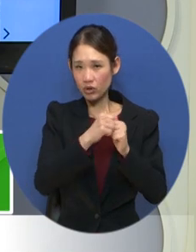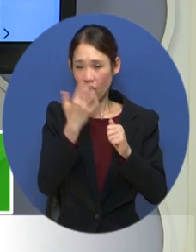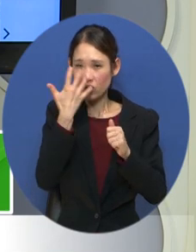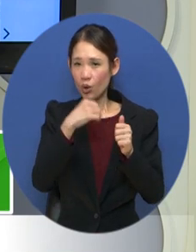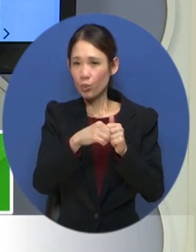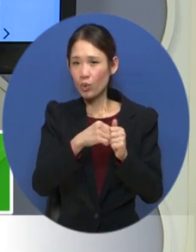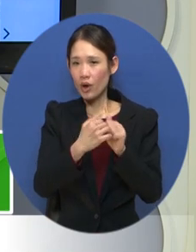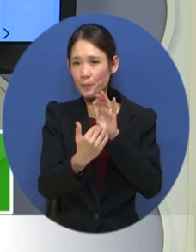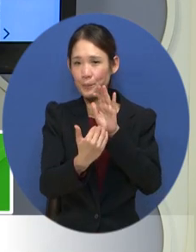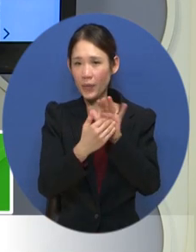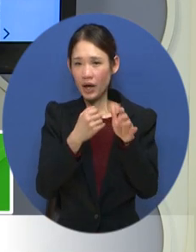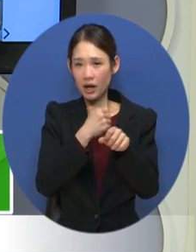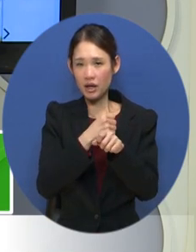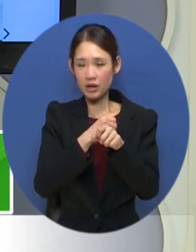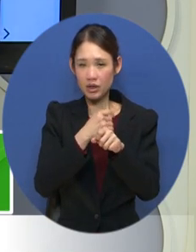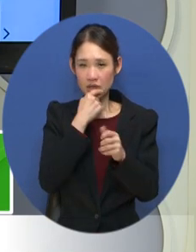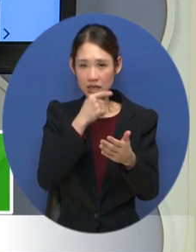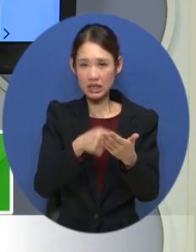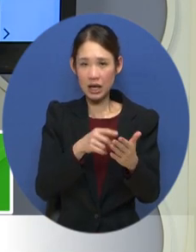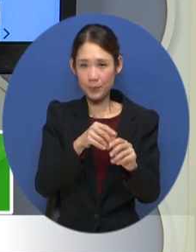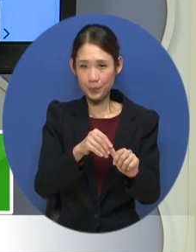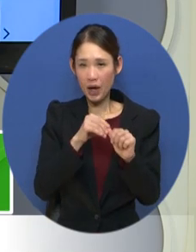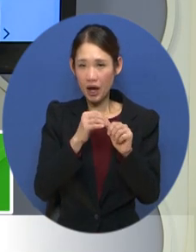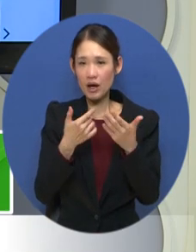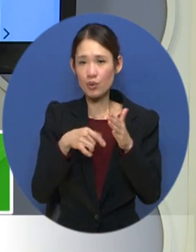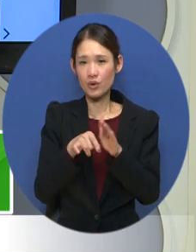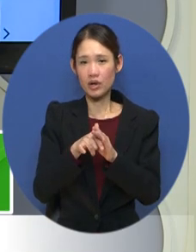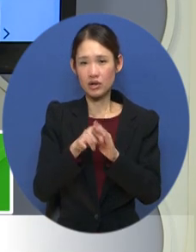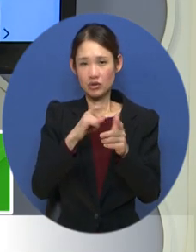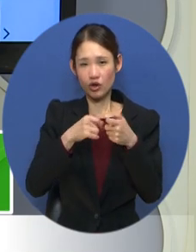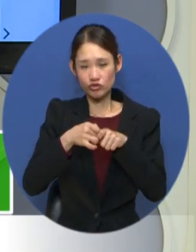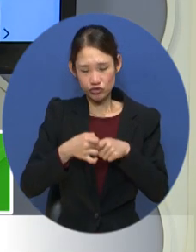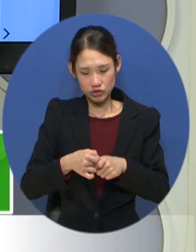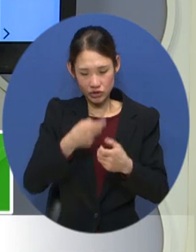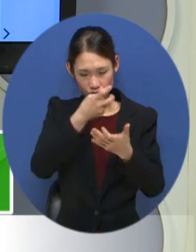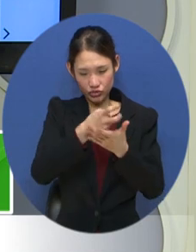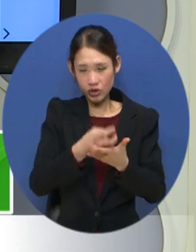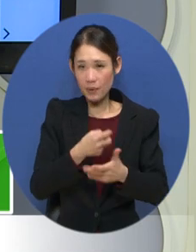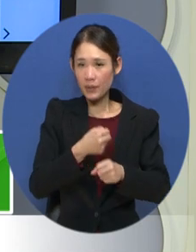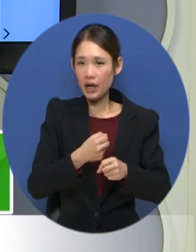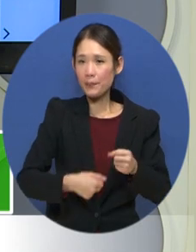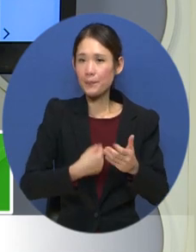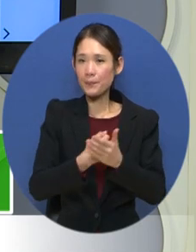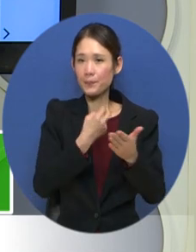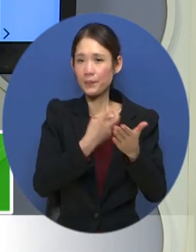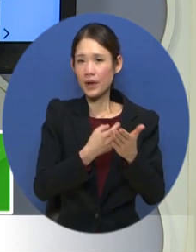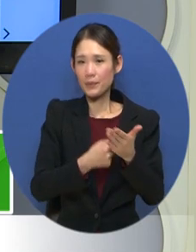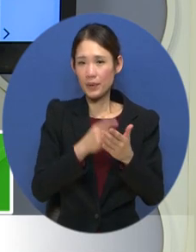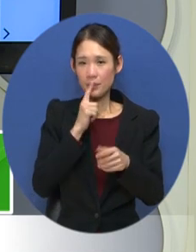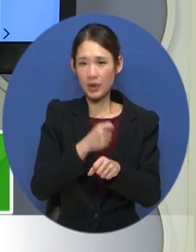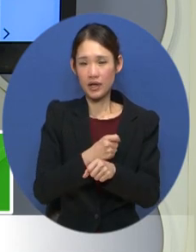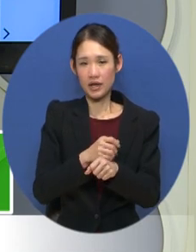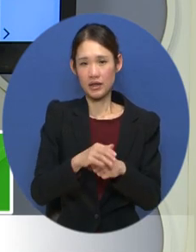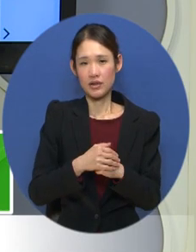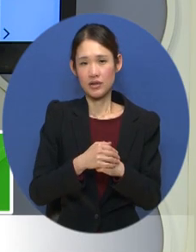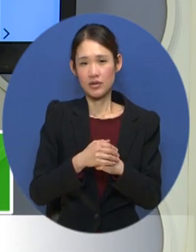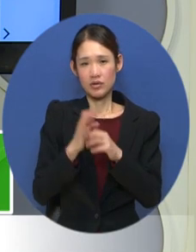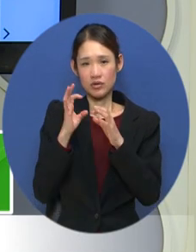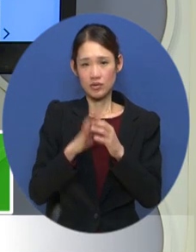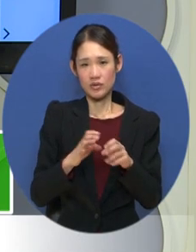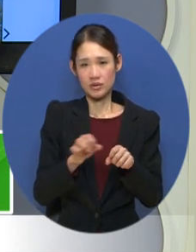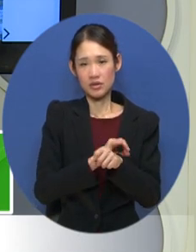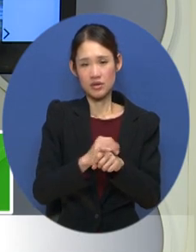피해자를 보고 구제하기 위한 구체적인 교정을 조속히 마련해야 한다 고 촉구했습니다 이어 특히